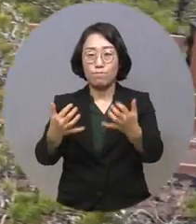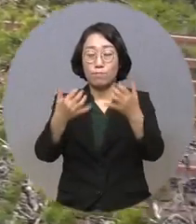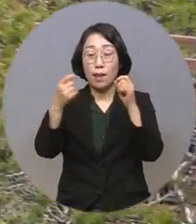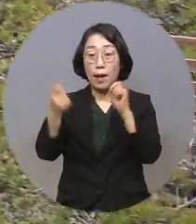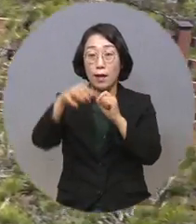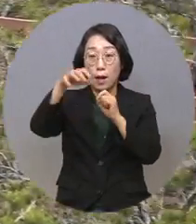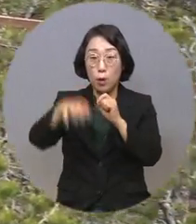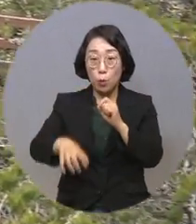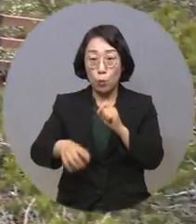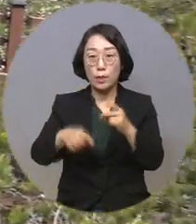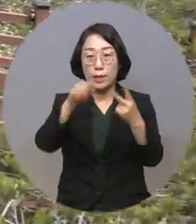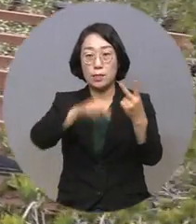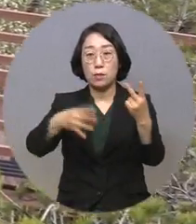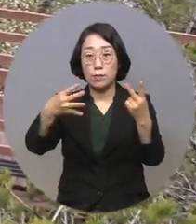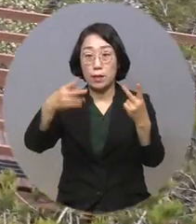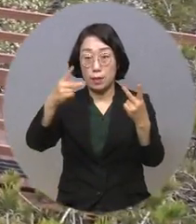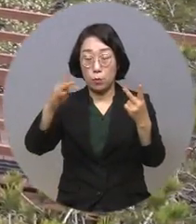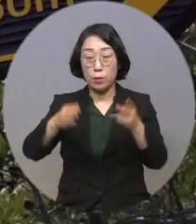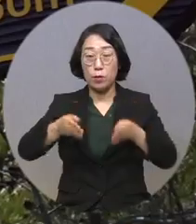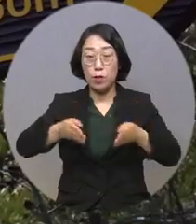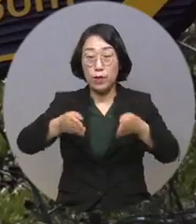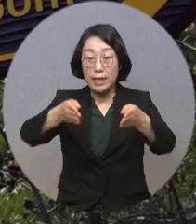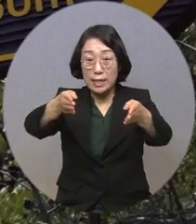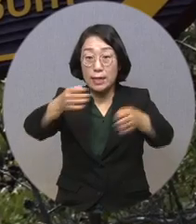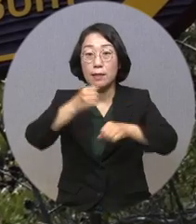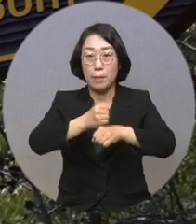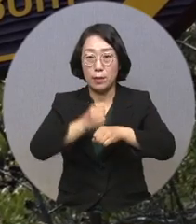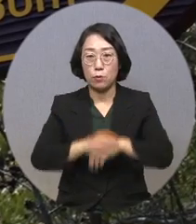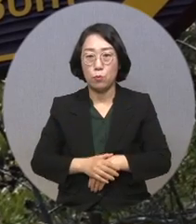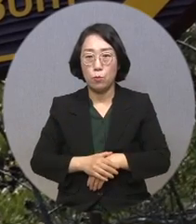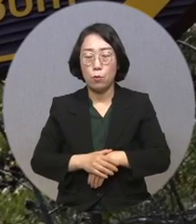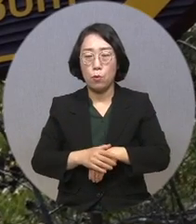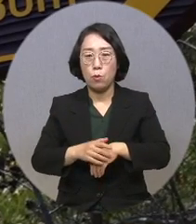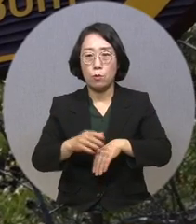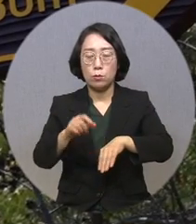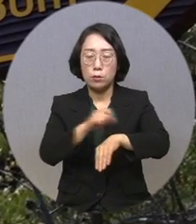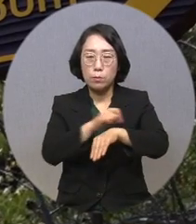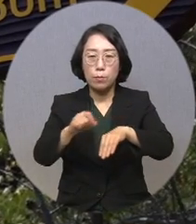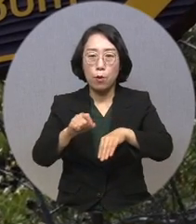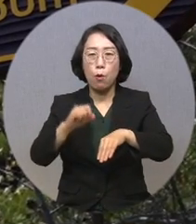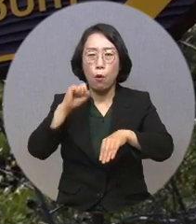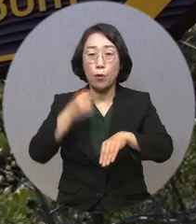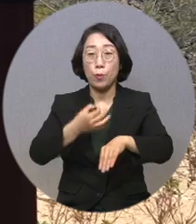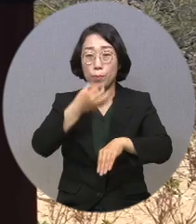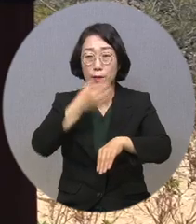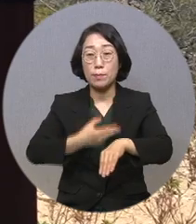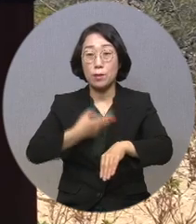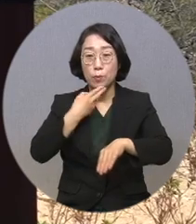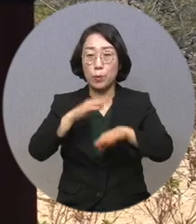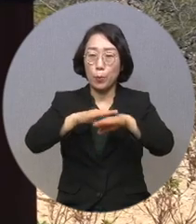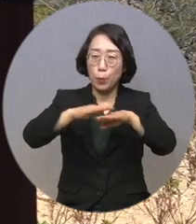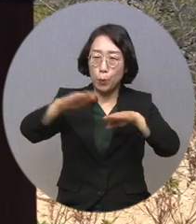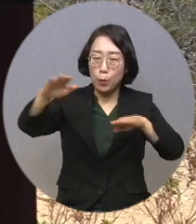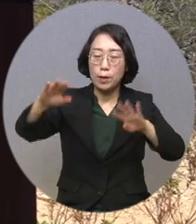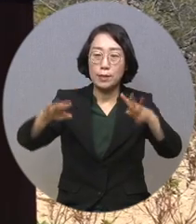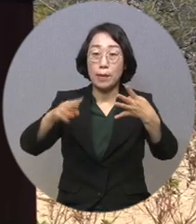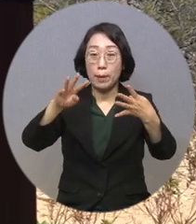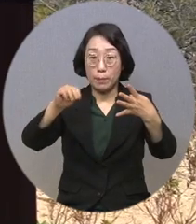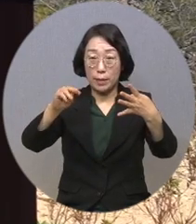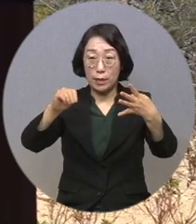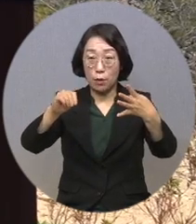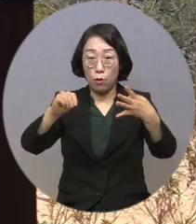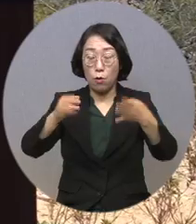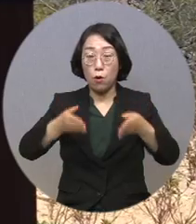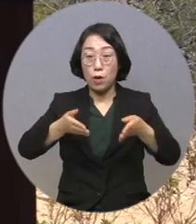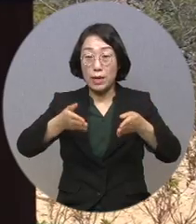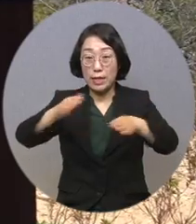치유숲길은 2.4km로 꾸며져 있고 별다른 어려움 없이 가볍게 오를 수 있는 400m의 순환